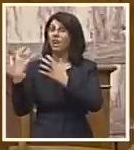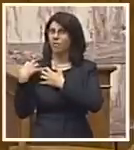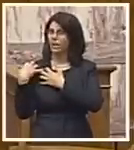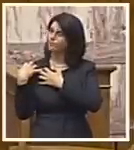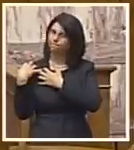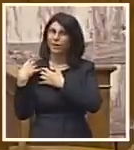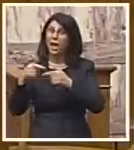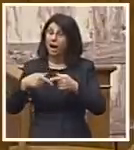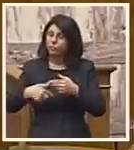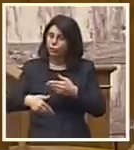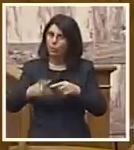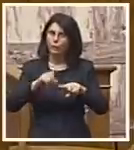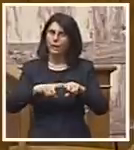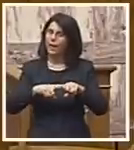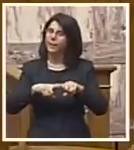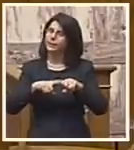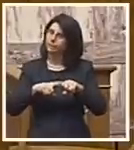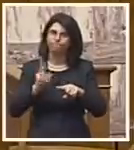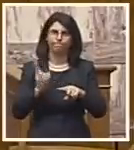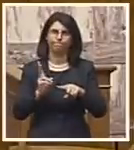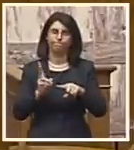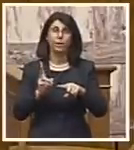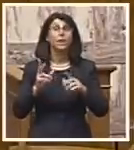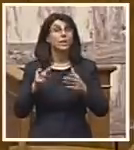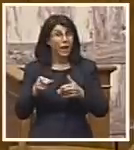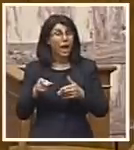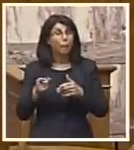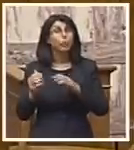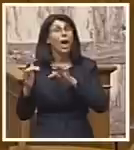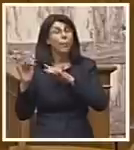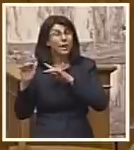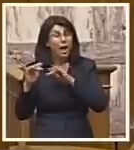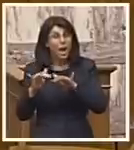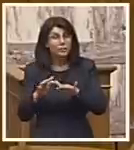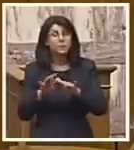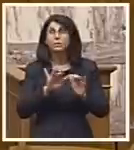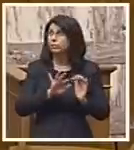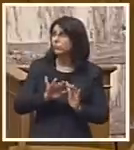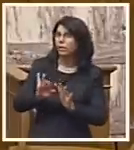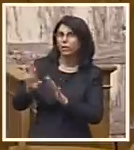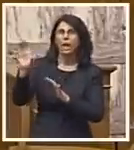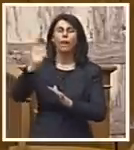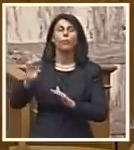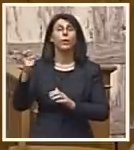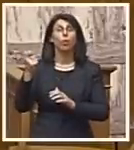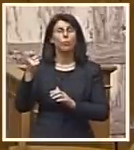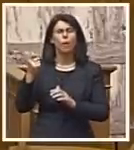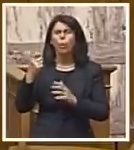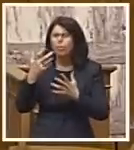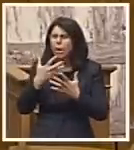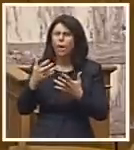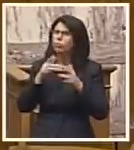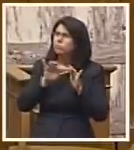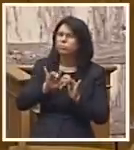στο μέλλον της Ελλάδας και του ελληνικού λαού, αλλά που θα επηρεάσουν και την ευρωπαϊκή οικονομία καθοριστικά και άλλους